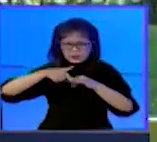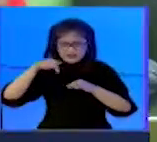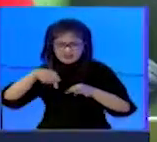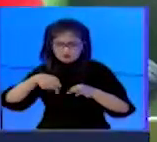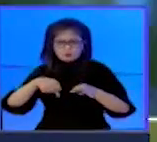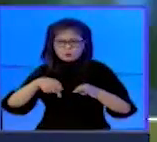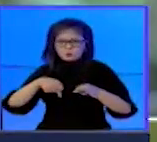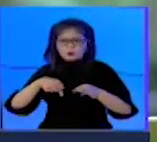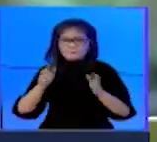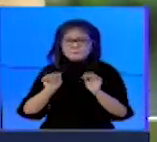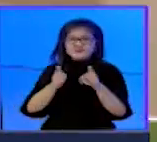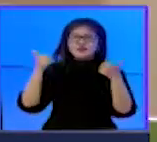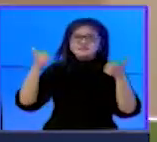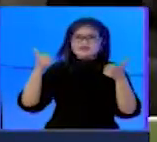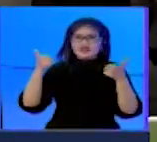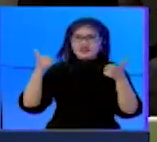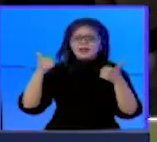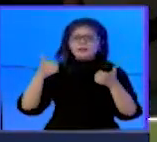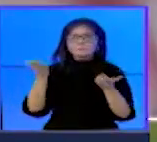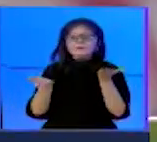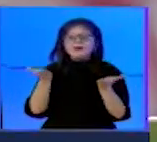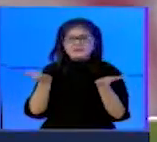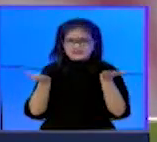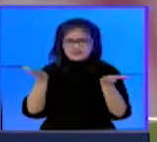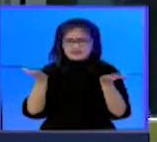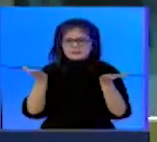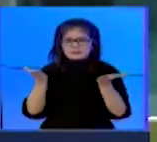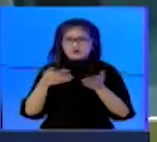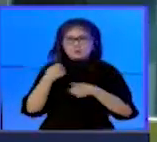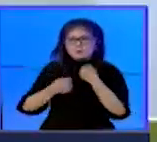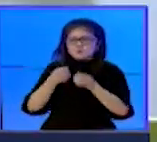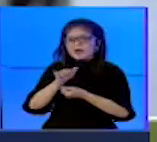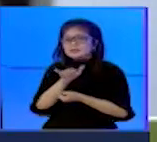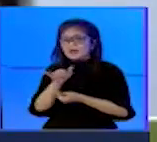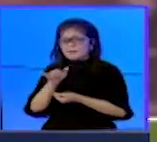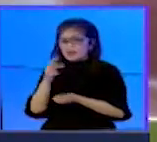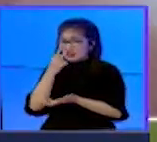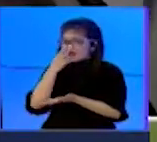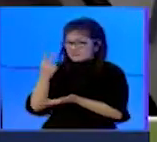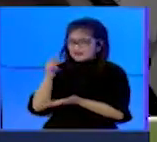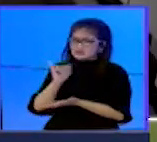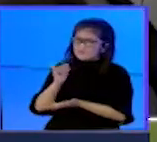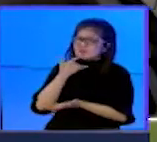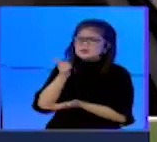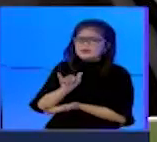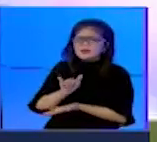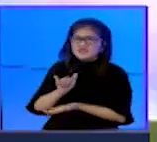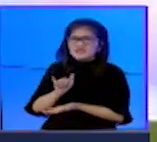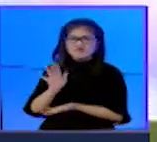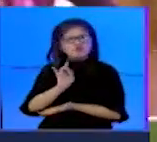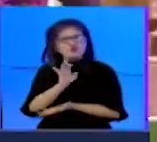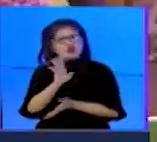yang terbaik dibandingkan dengan perusahaan yang sama di industri ini. Bisa dicek dengan jumlah produksi kami, dengan tidak hanya jumlah,